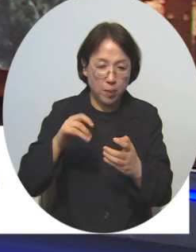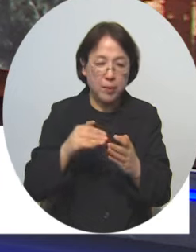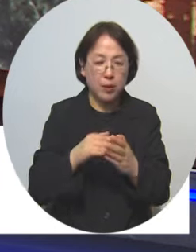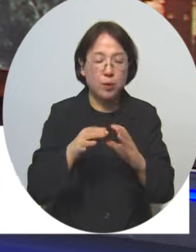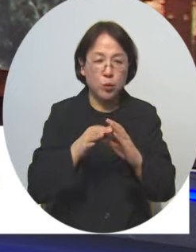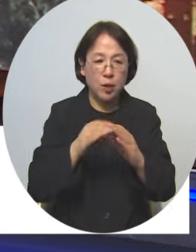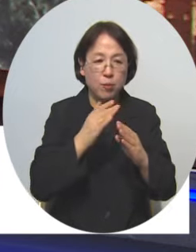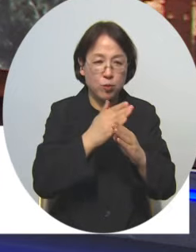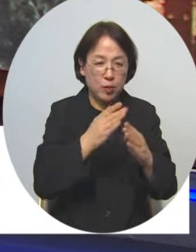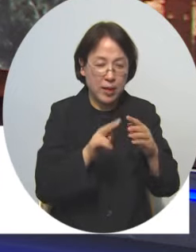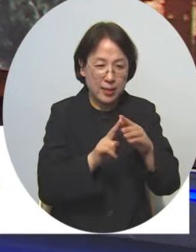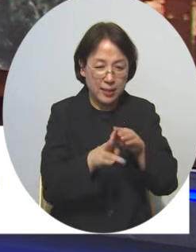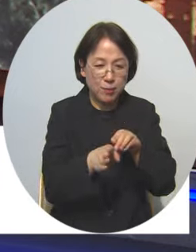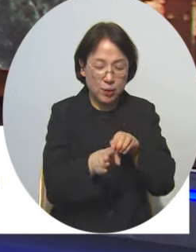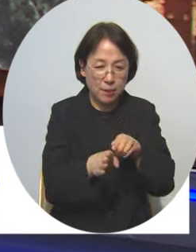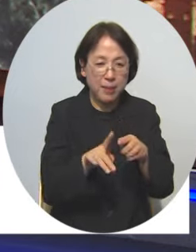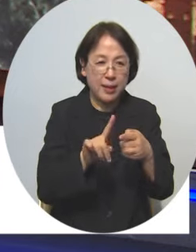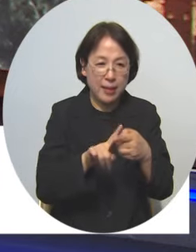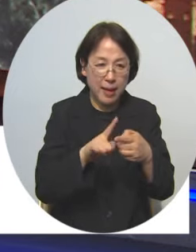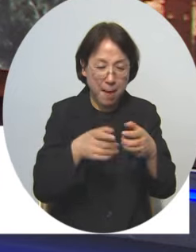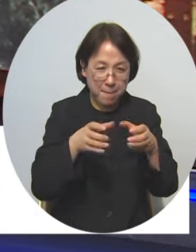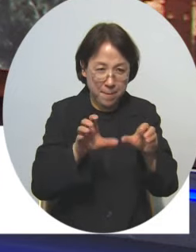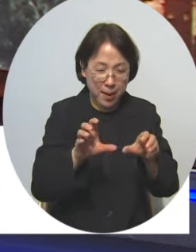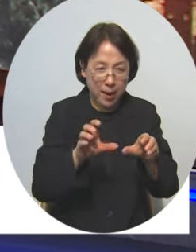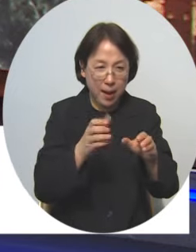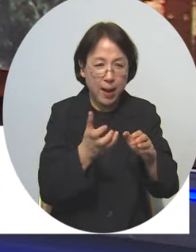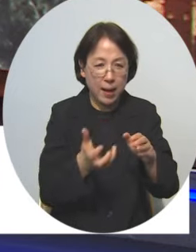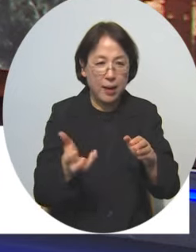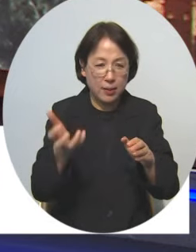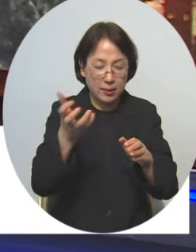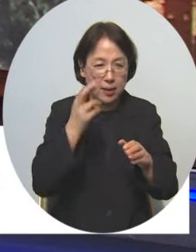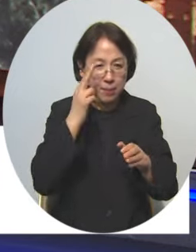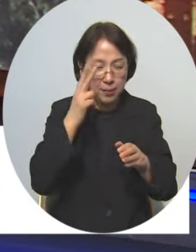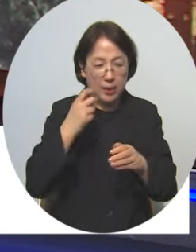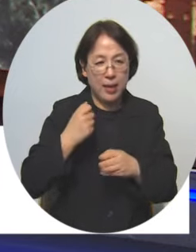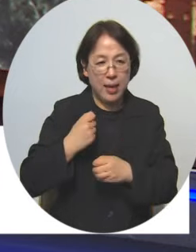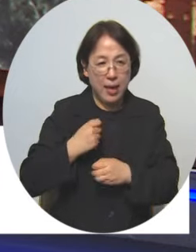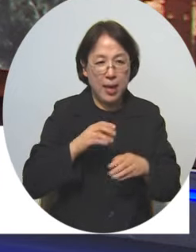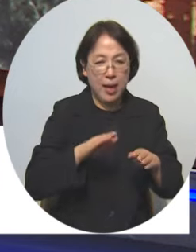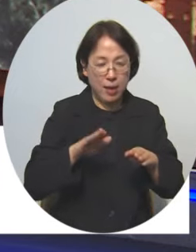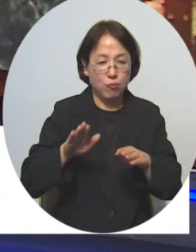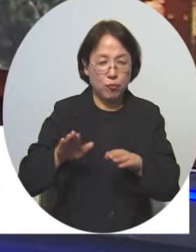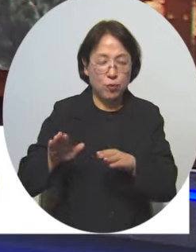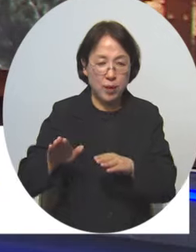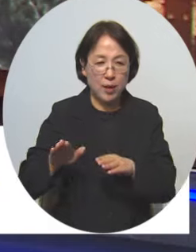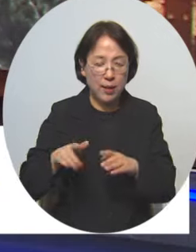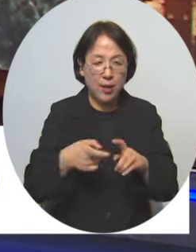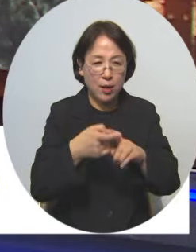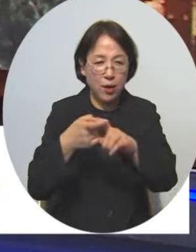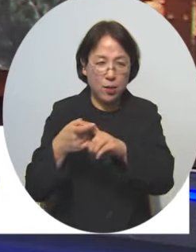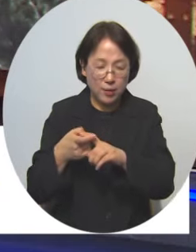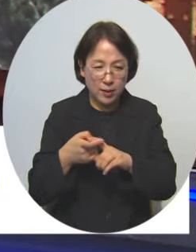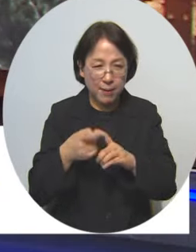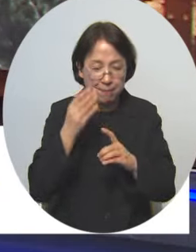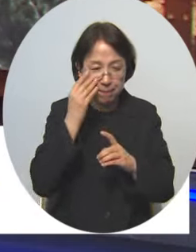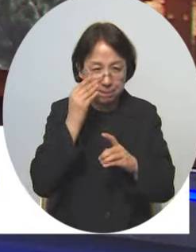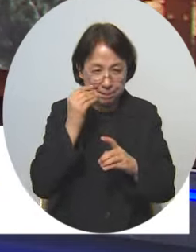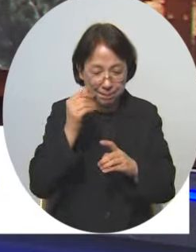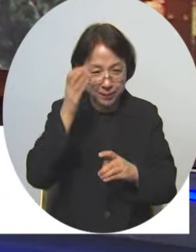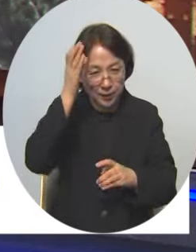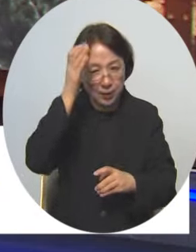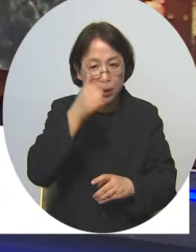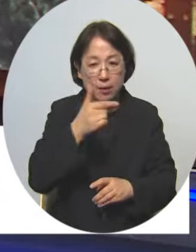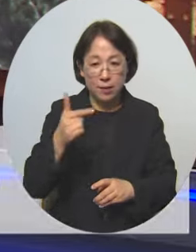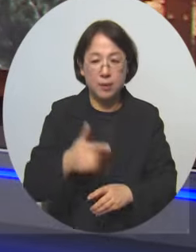통해 북한 잠수함에 대한 작전 능력 향상은 물론 미 해군과의 연합 해상항공 작전도 한층 원활해질 것으로